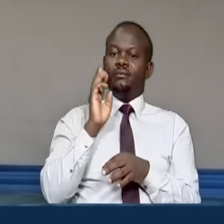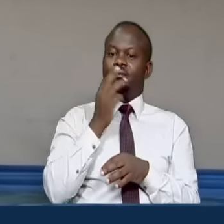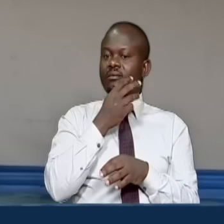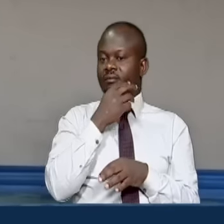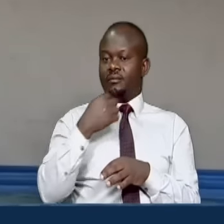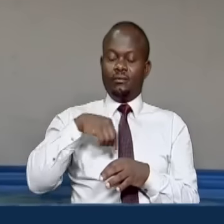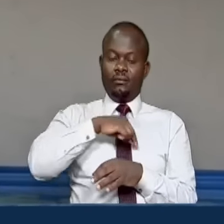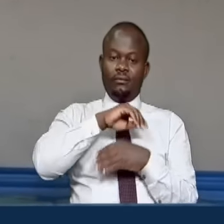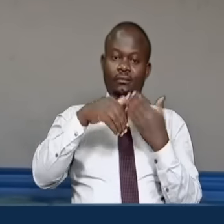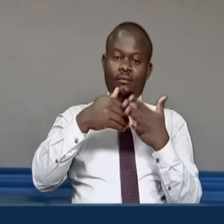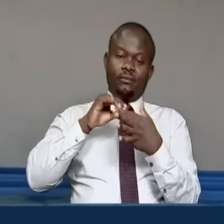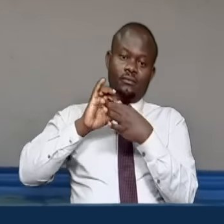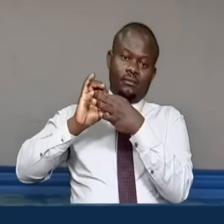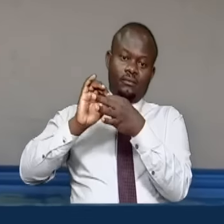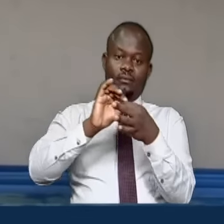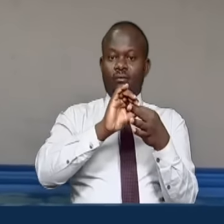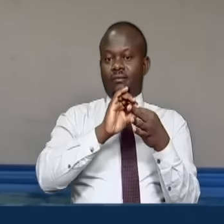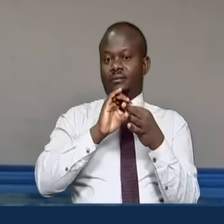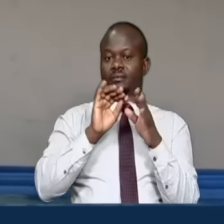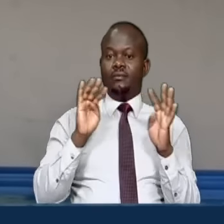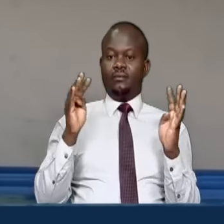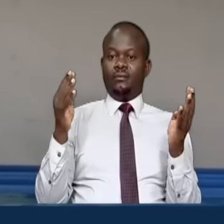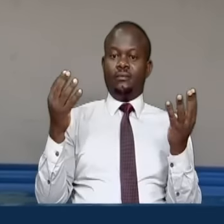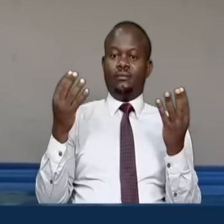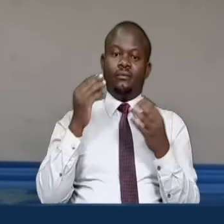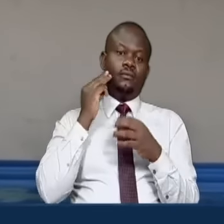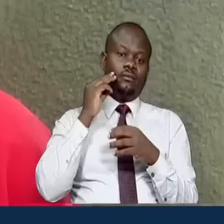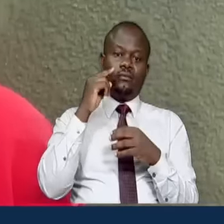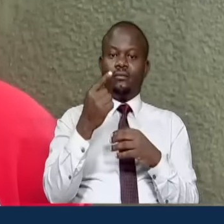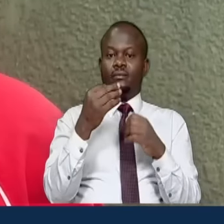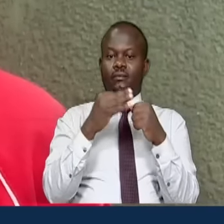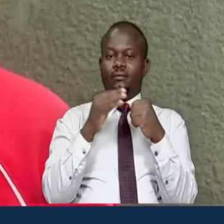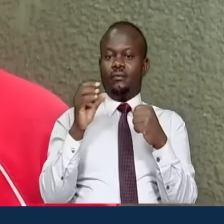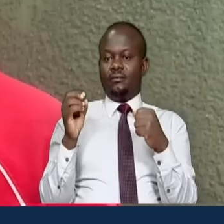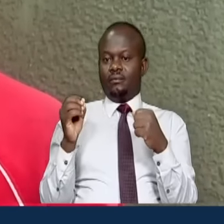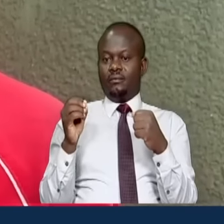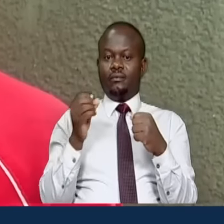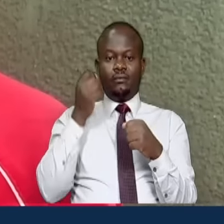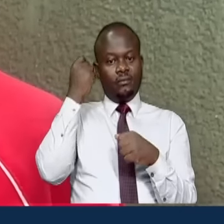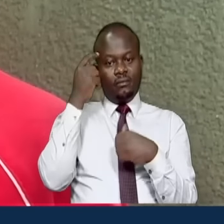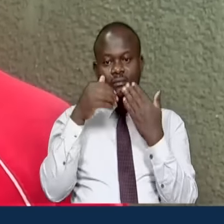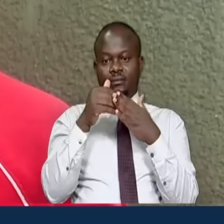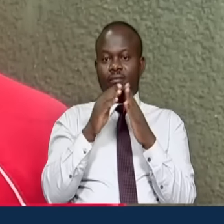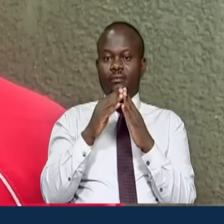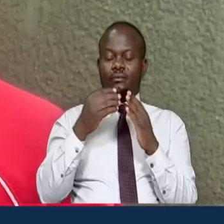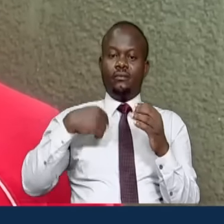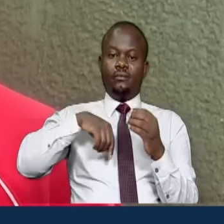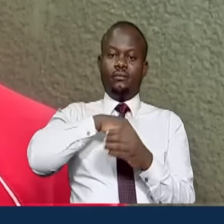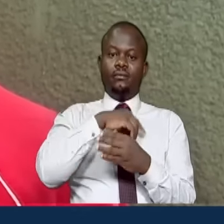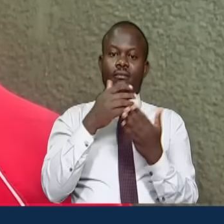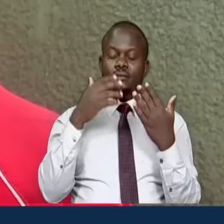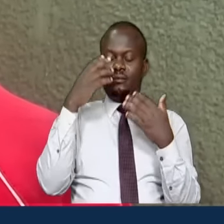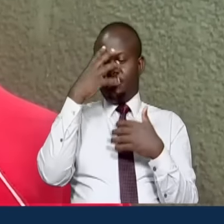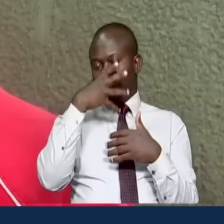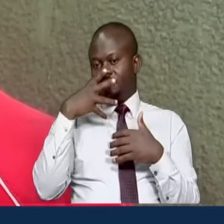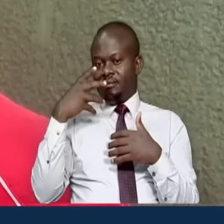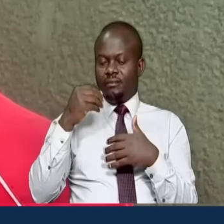vomo ryacu rifatanyije n'iyi korotire ni miliyoni 1.8. Nino mitugudu tuhana imbibi haru mutugudu